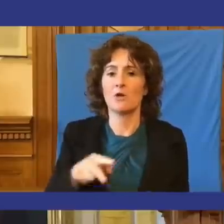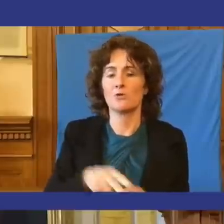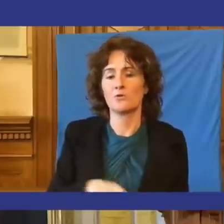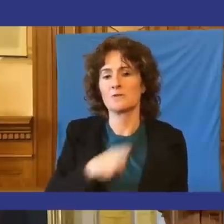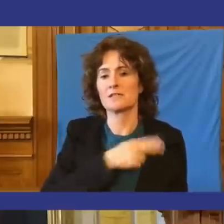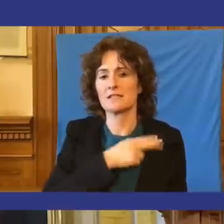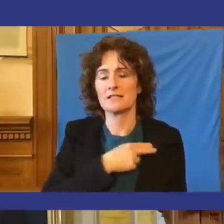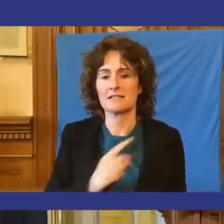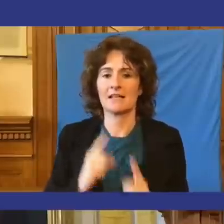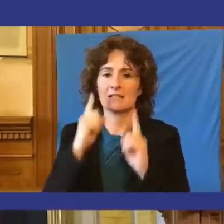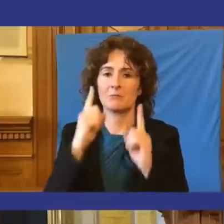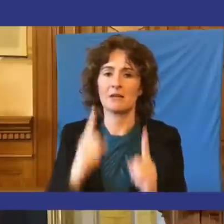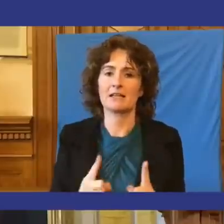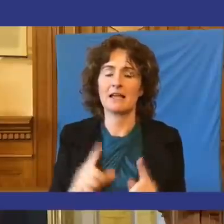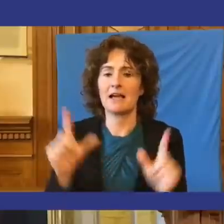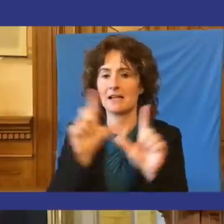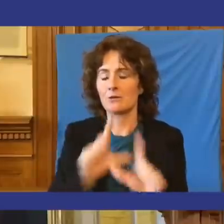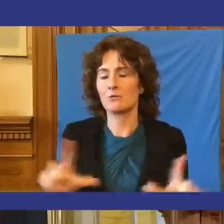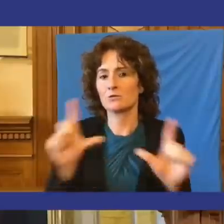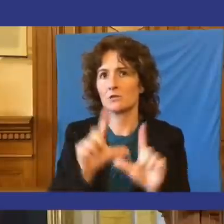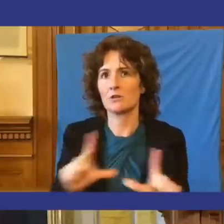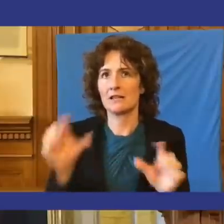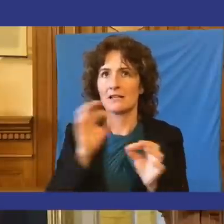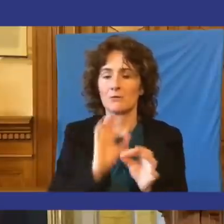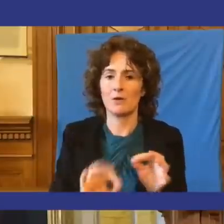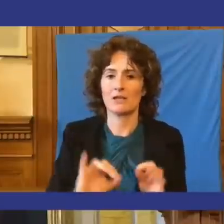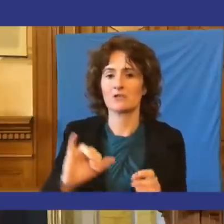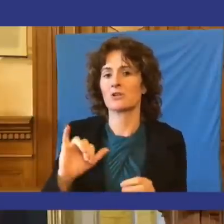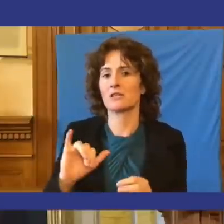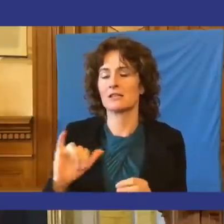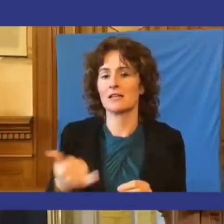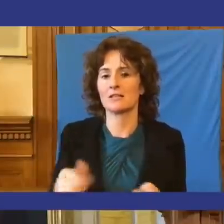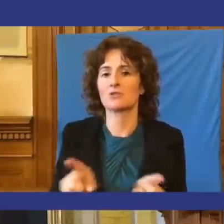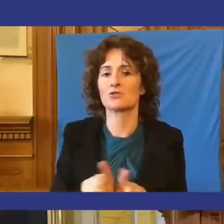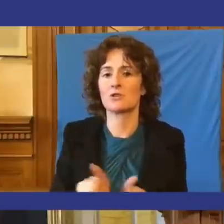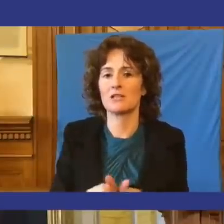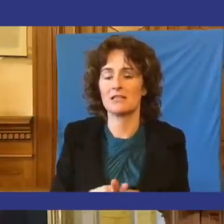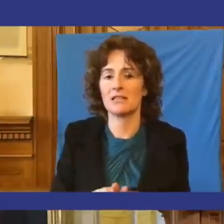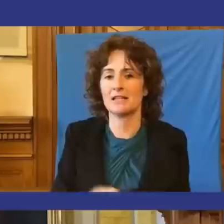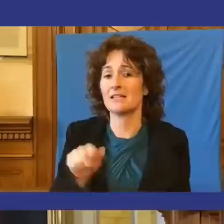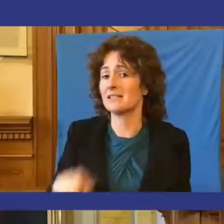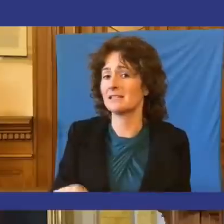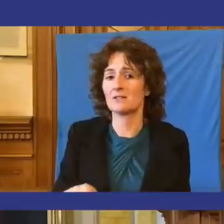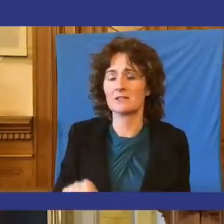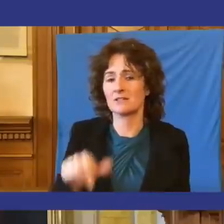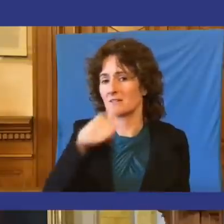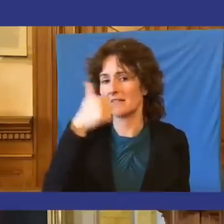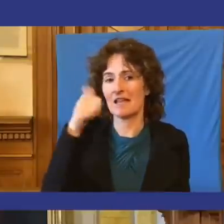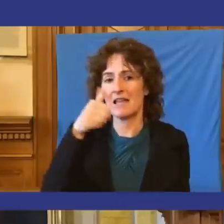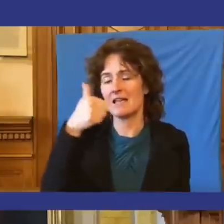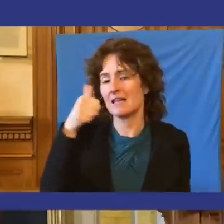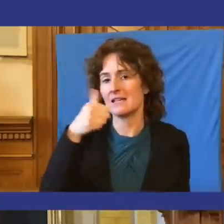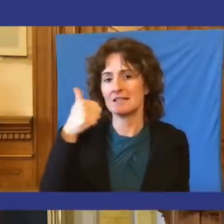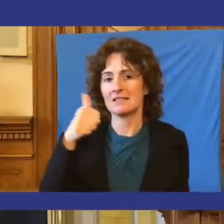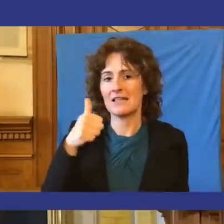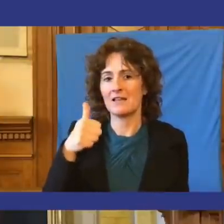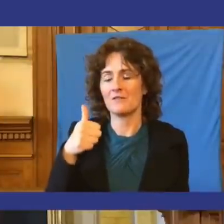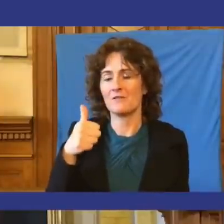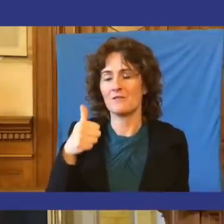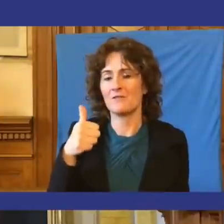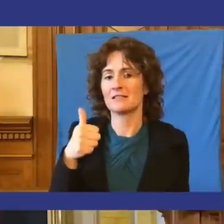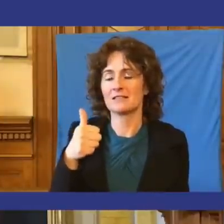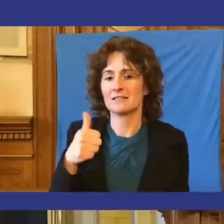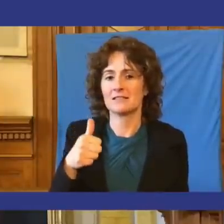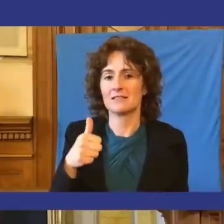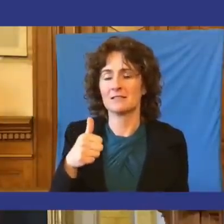álló tanárnőnek az esete is, ő azt csinál, mintha én azt a nevet kitúrtam volna. Hát bocsánat, öt névből nem